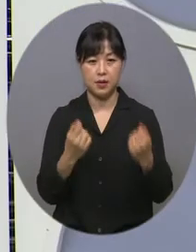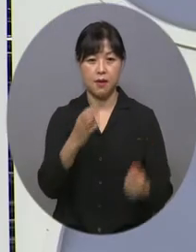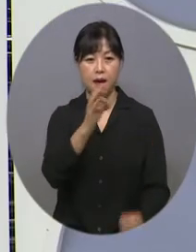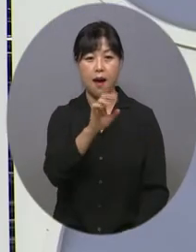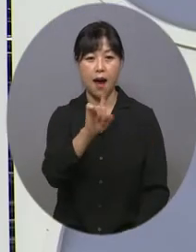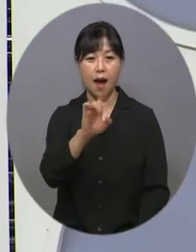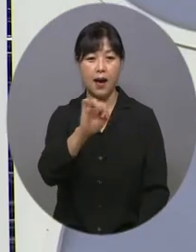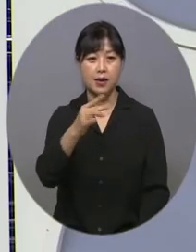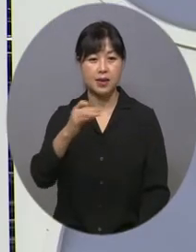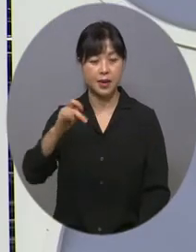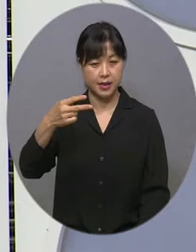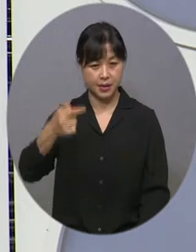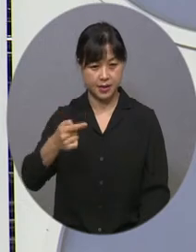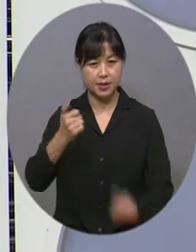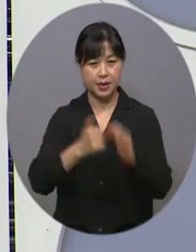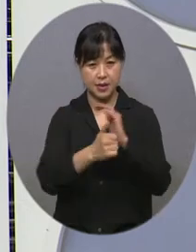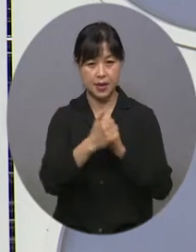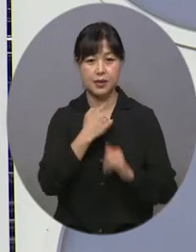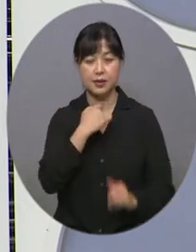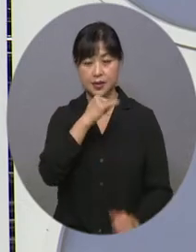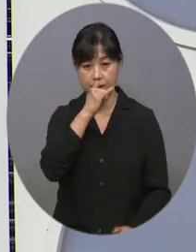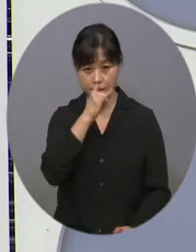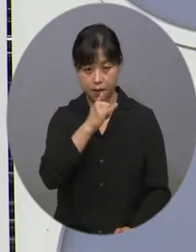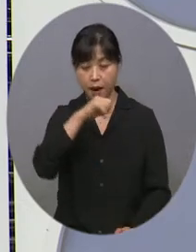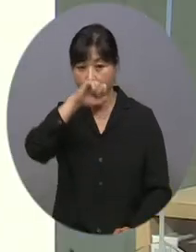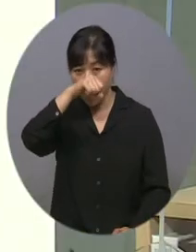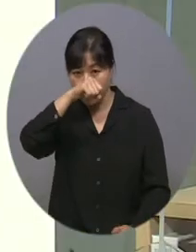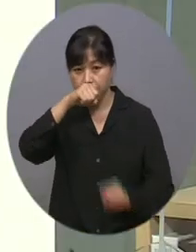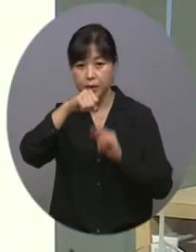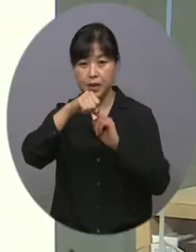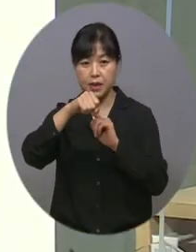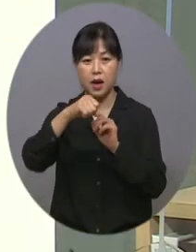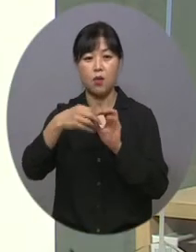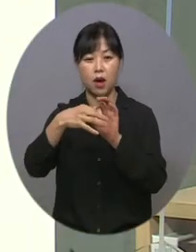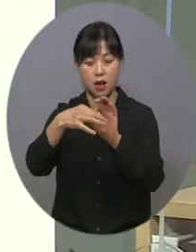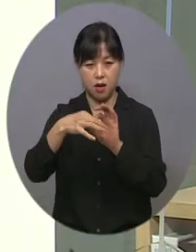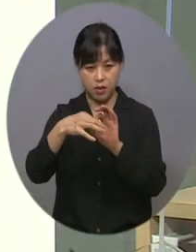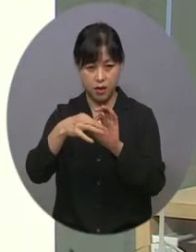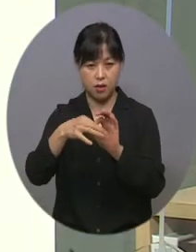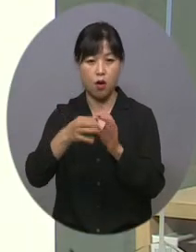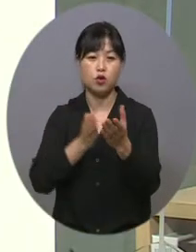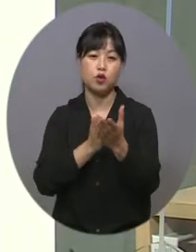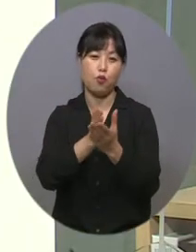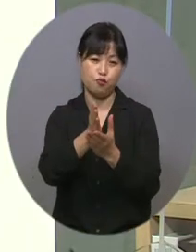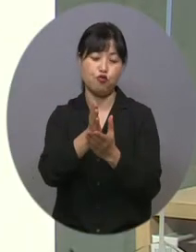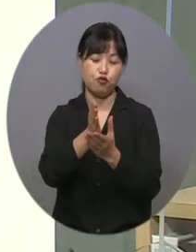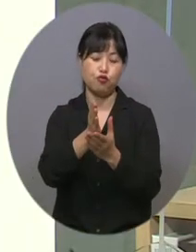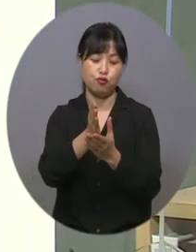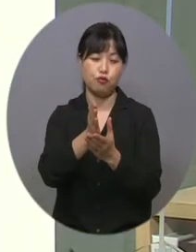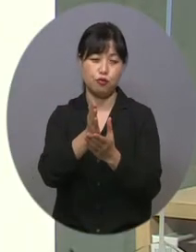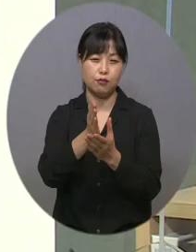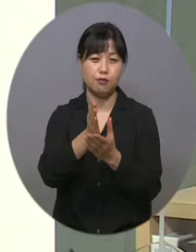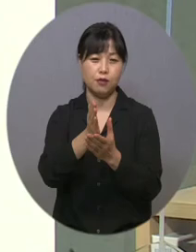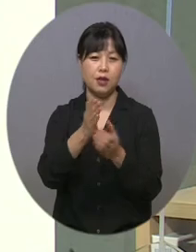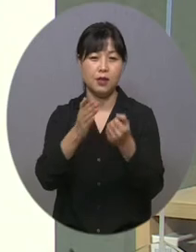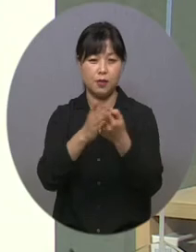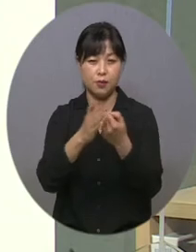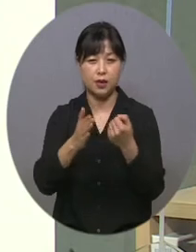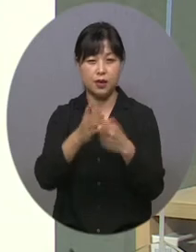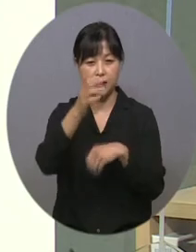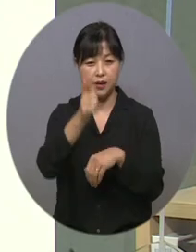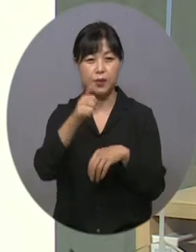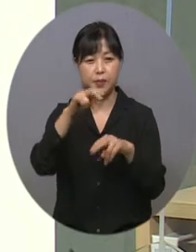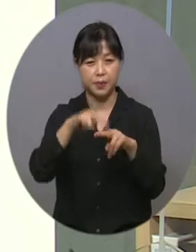하셨지만은 예. 특히 아프리카 문제는 전문가인데 네. 그러니까 아마 이사장도 되셨고 그런 것 같은데